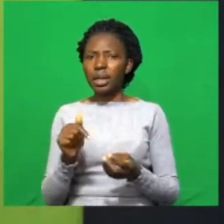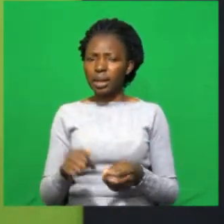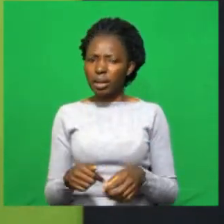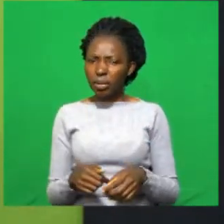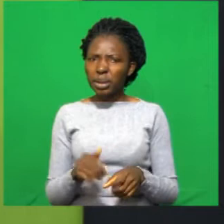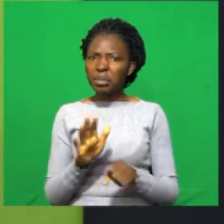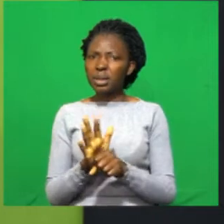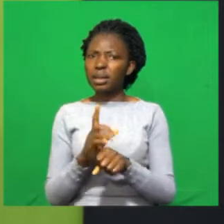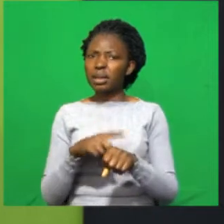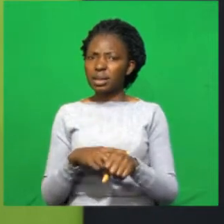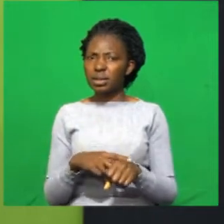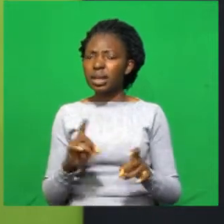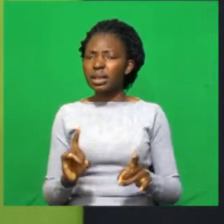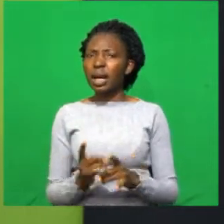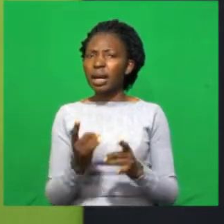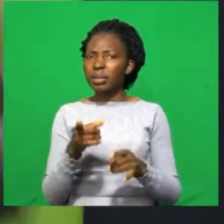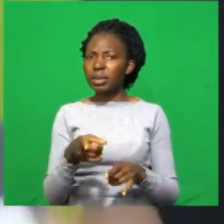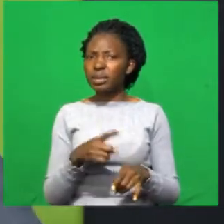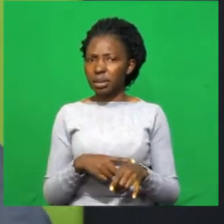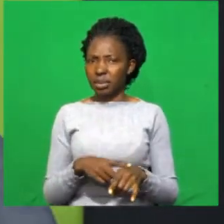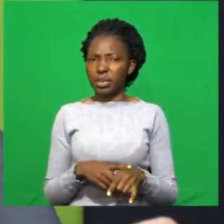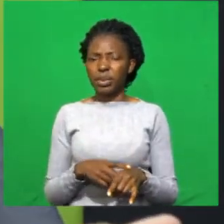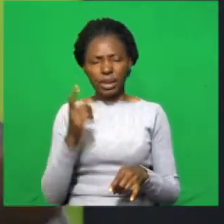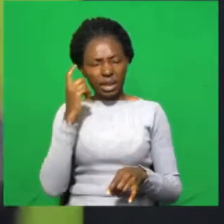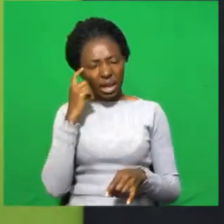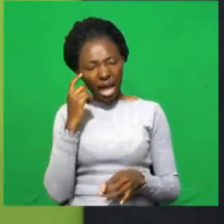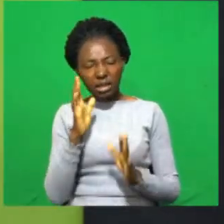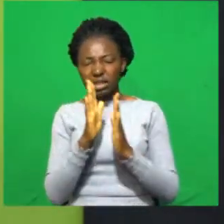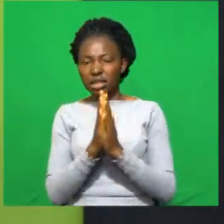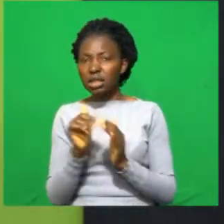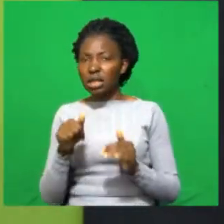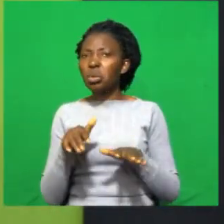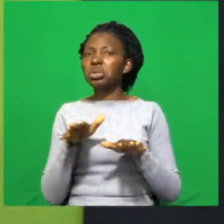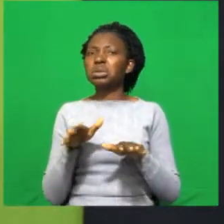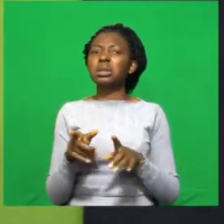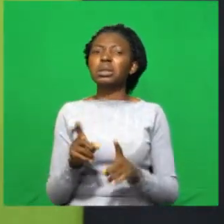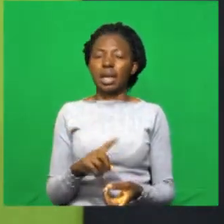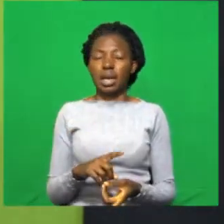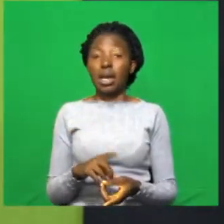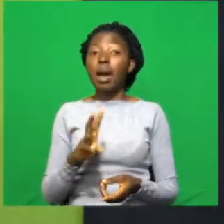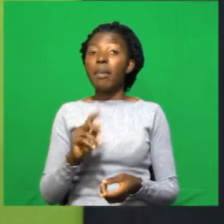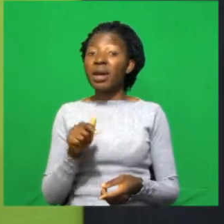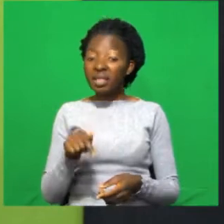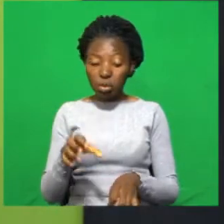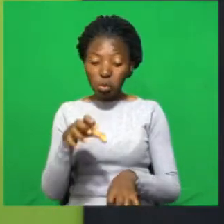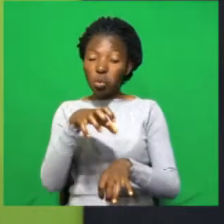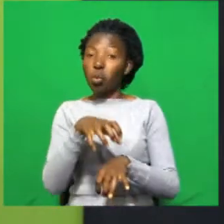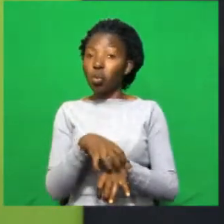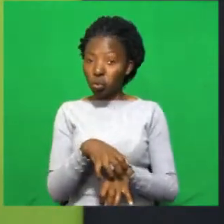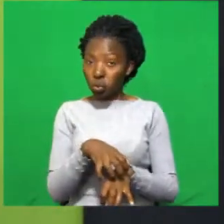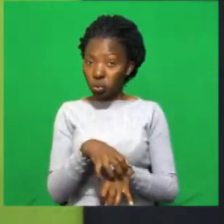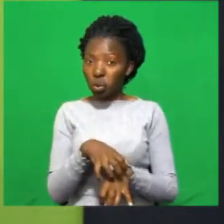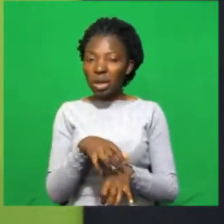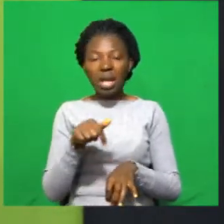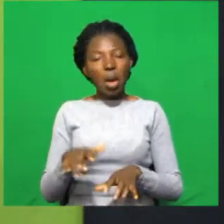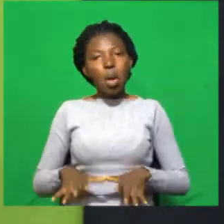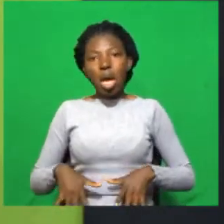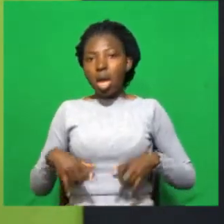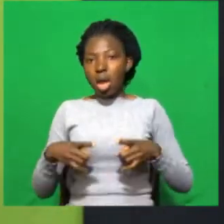yezvekuti zvakatoita kunge zvinonzi chechi yazofa, ndo vanga riri kutsanangurwa nzi vanga raifana kuuraya